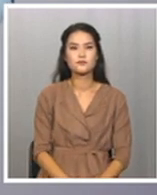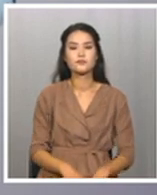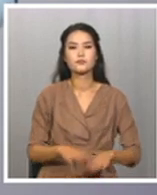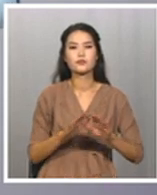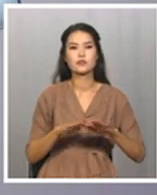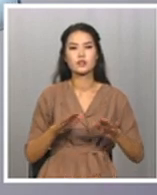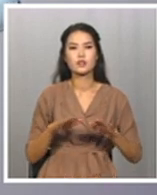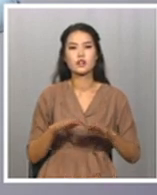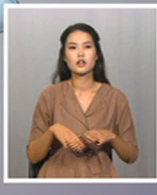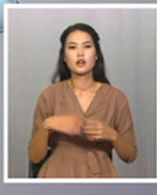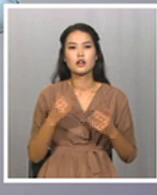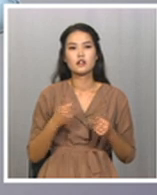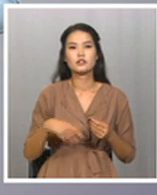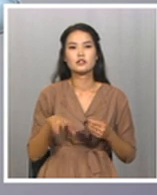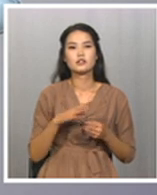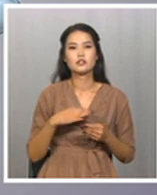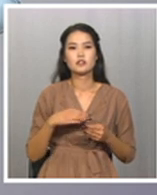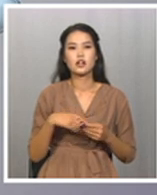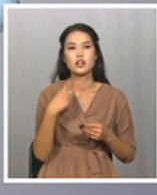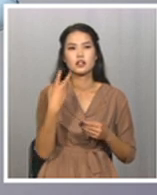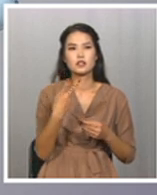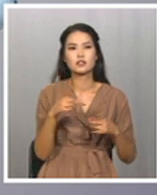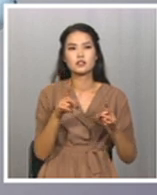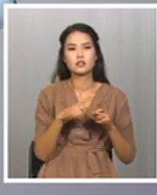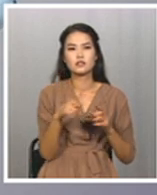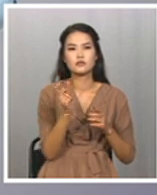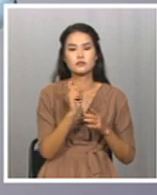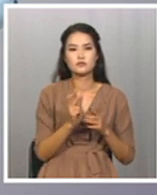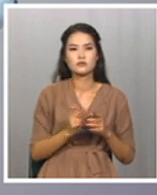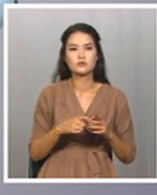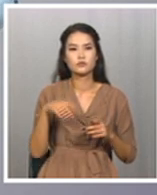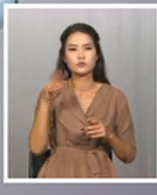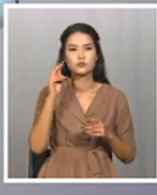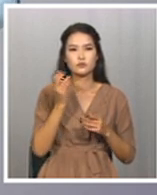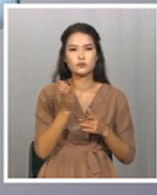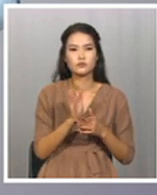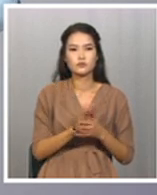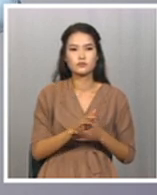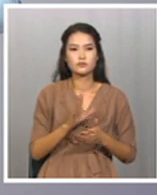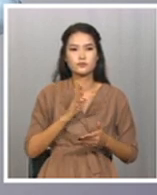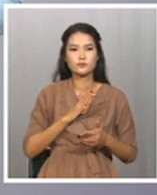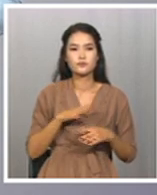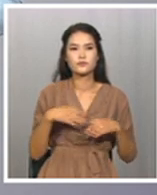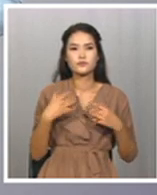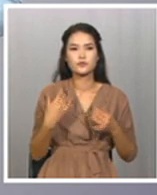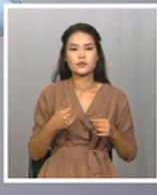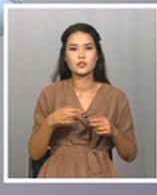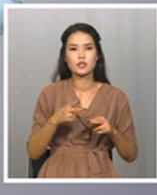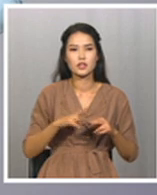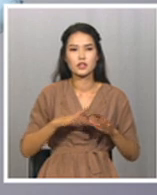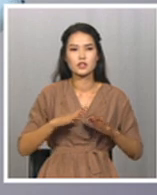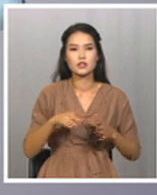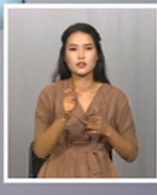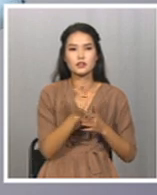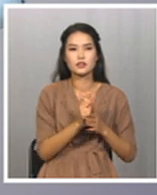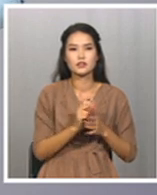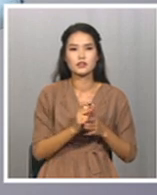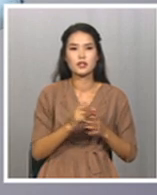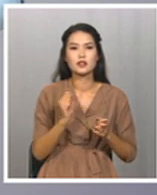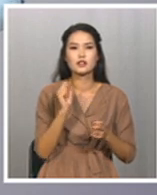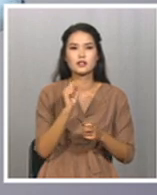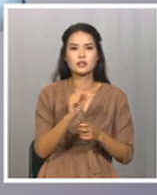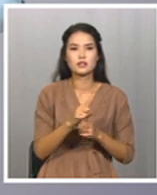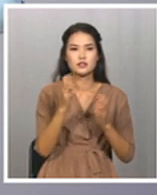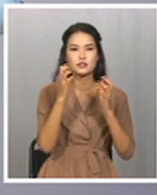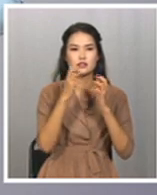Оқушылар, біз сіздермен екі түрлі стильдегі мәтіндермен таныстық. Енді осы оқылым мәтіндері бойынша тапсырма